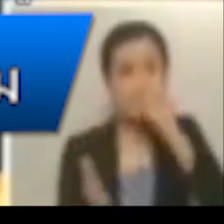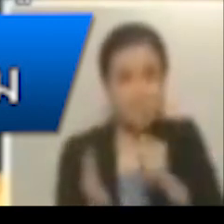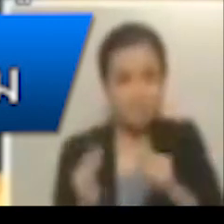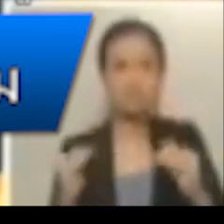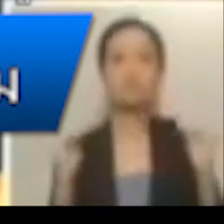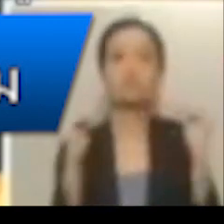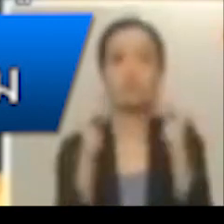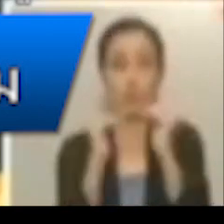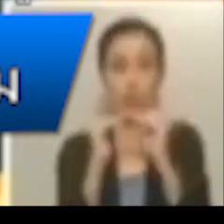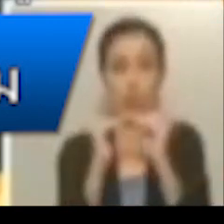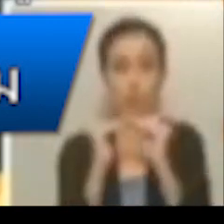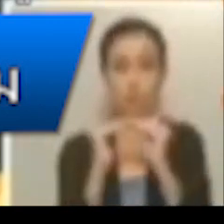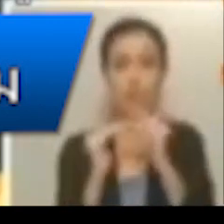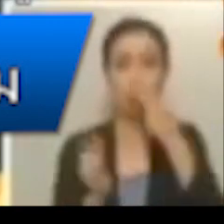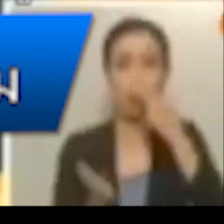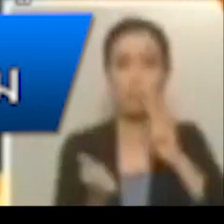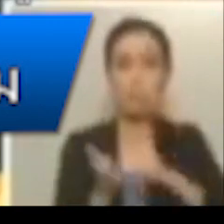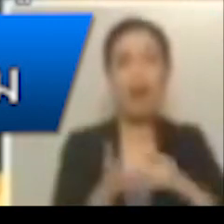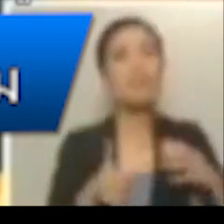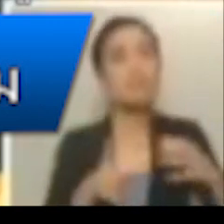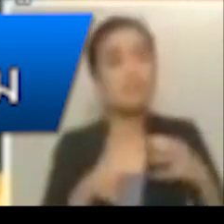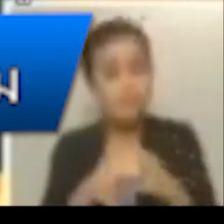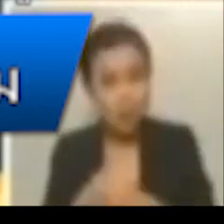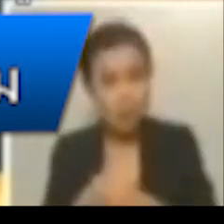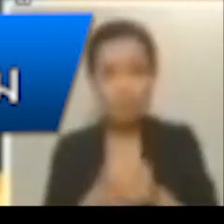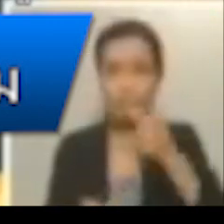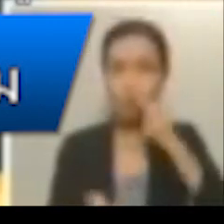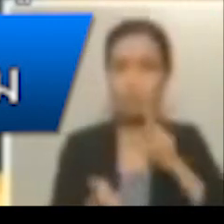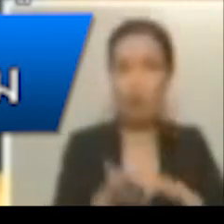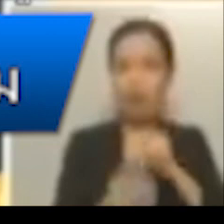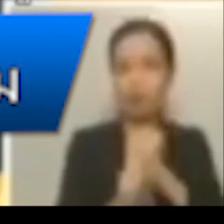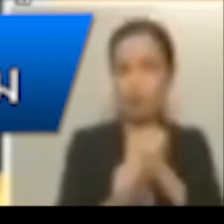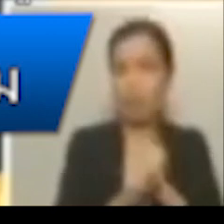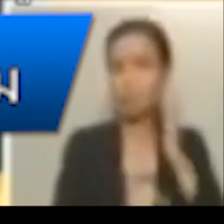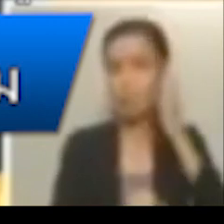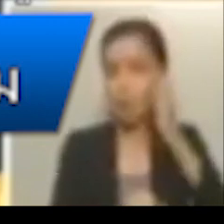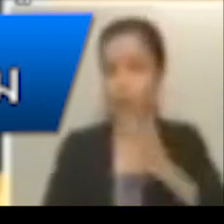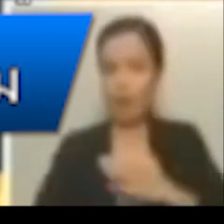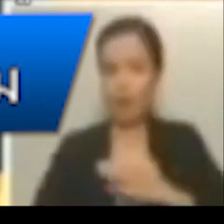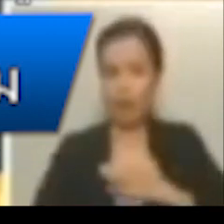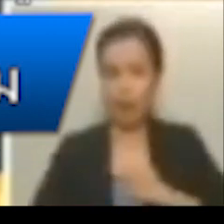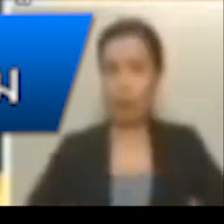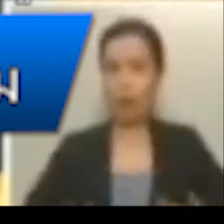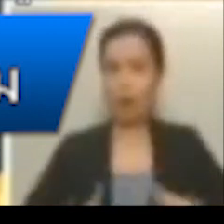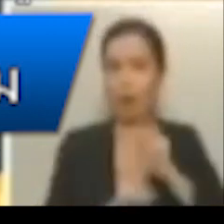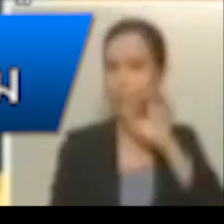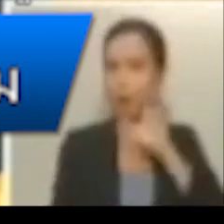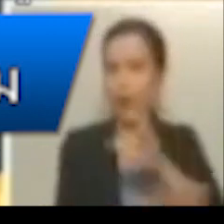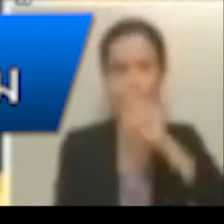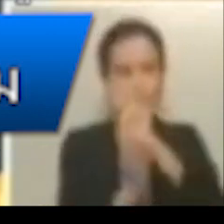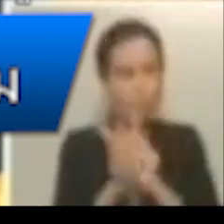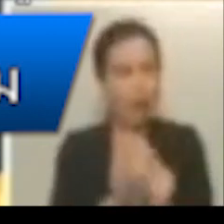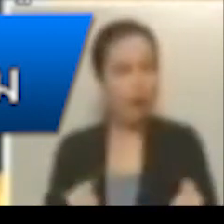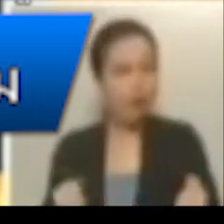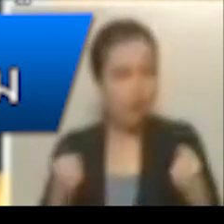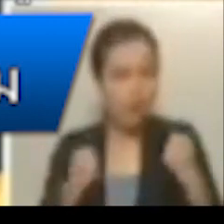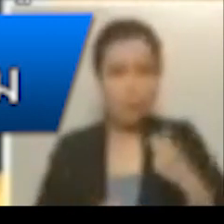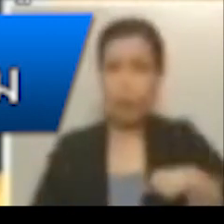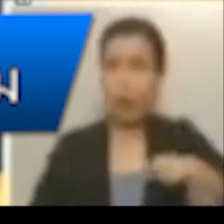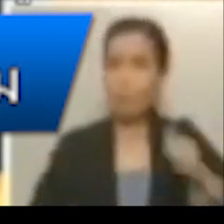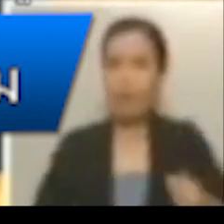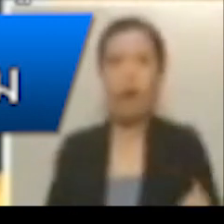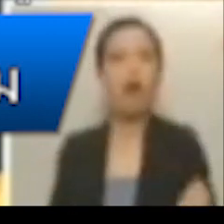งจะได้ออกหมายจับหรือหมายที่จะดำเนินการต่อไปไม่จะเห็นว่ากระทรวงเราบังคับใช้กฎหมายอย่างเคร่งครัดโดยที่เราใช้อำนาจศาลไม่